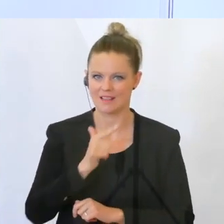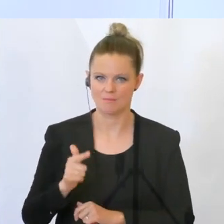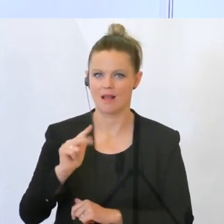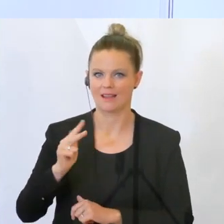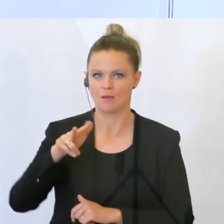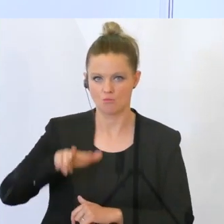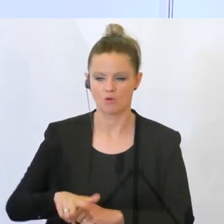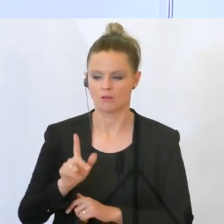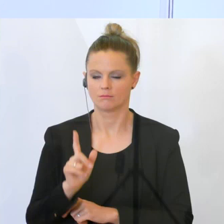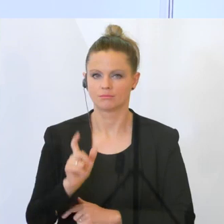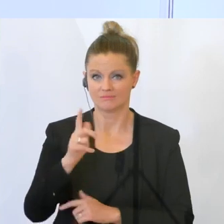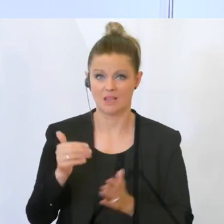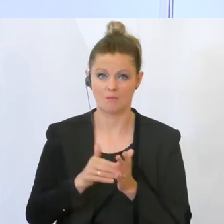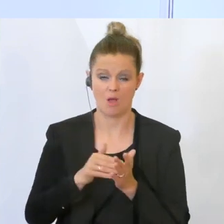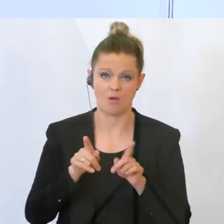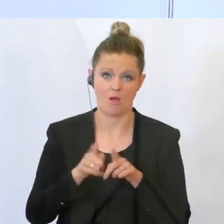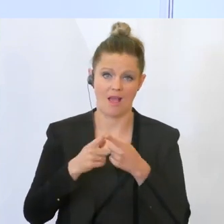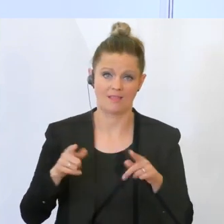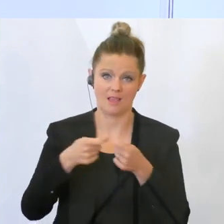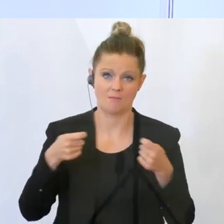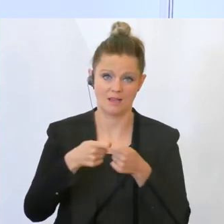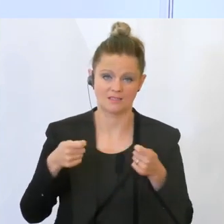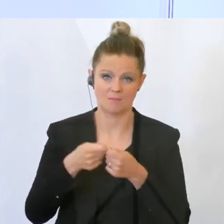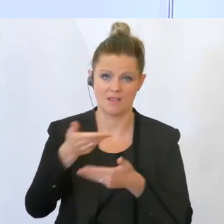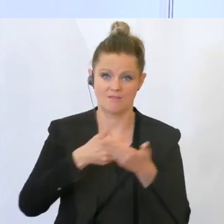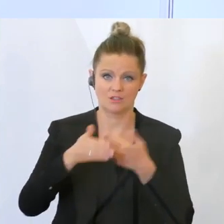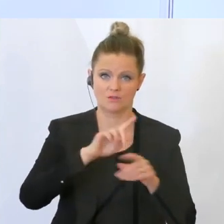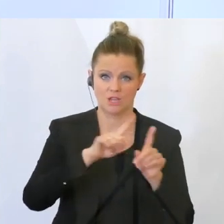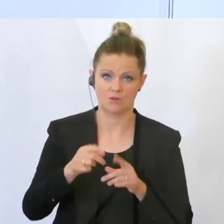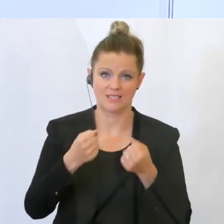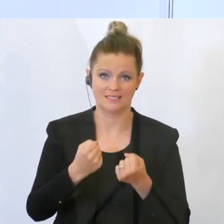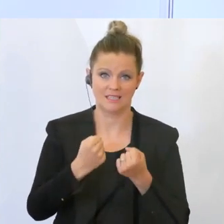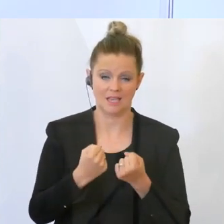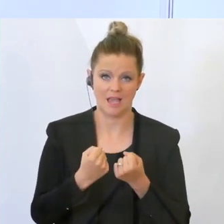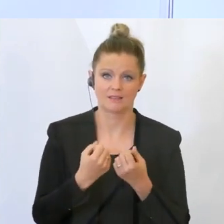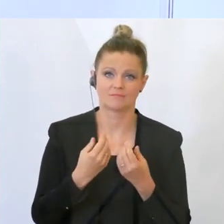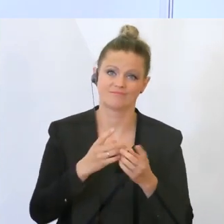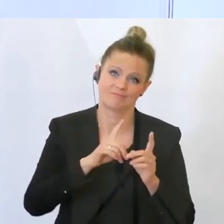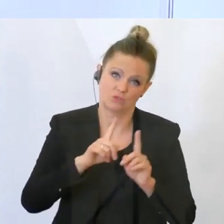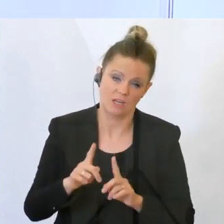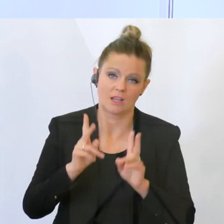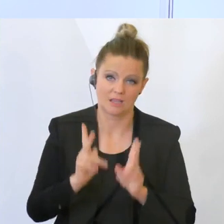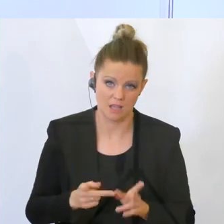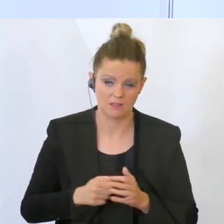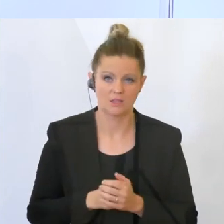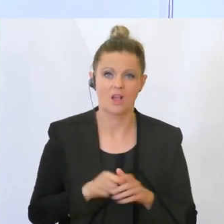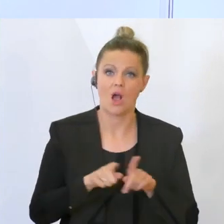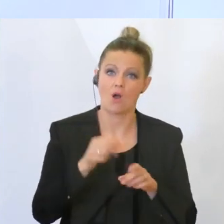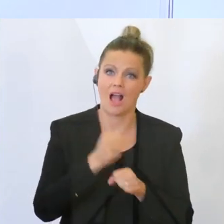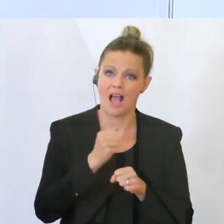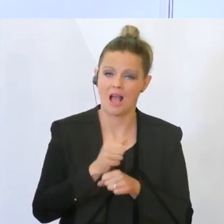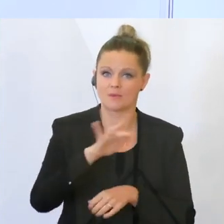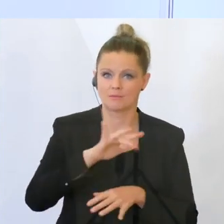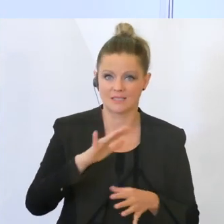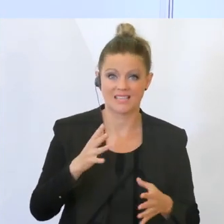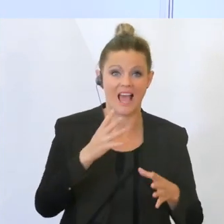hinaus natürlich auch Maßnahmen brauchen, um den Wirtschaftsstandort abzusichern und in die Lage zu versetzen, Arbeitsplätze zu halten und vielleicht